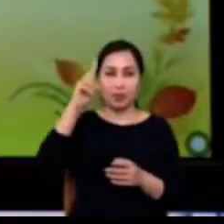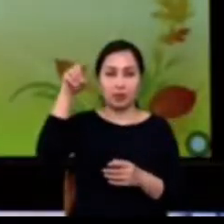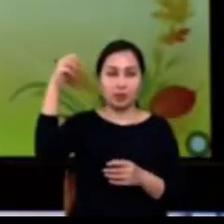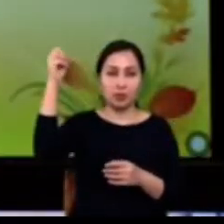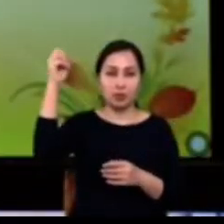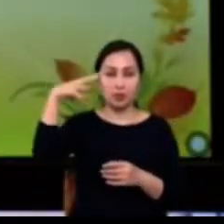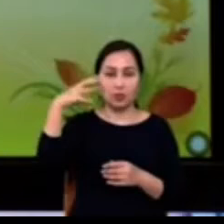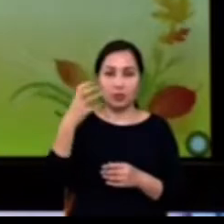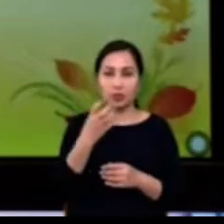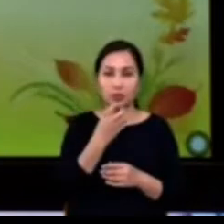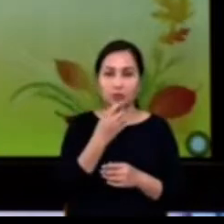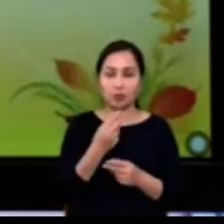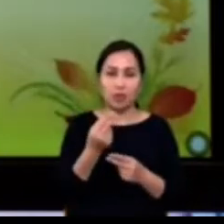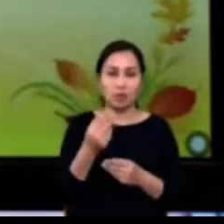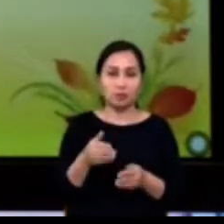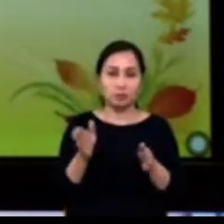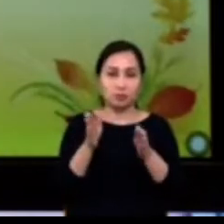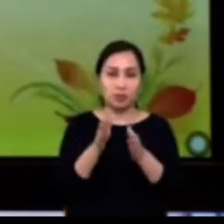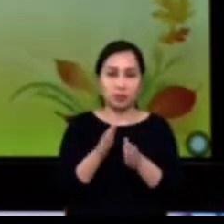Солнце греет меньше.